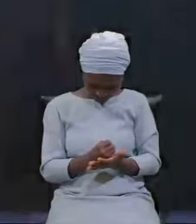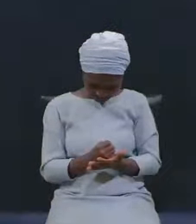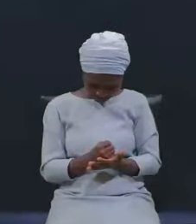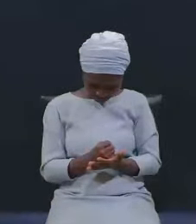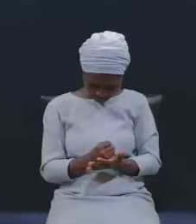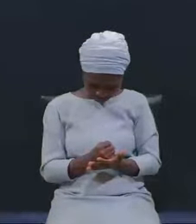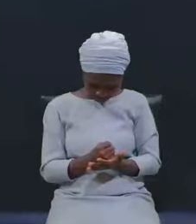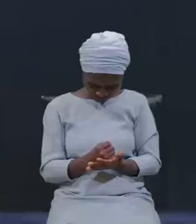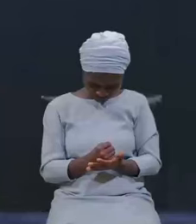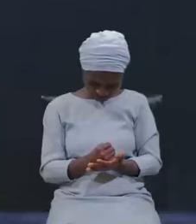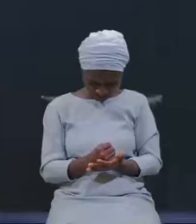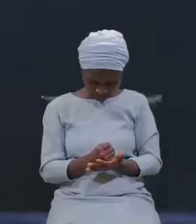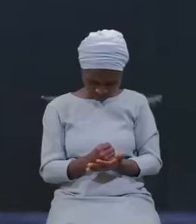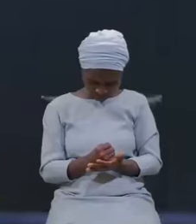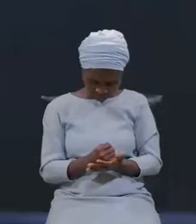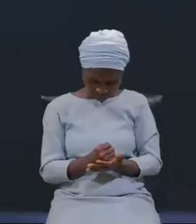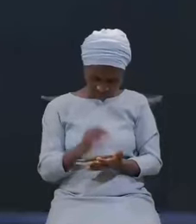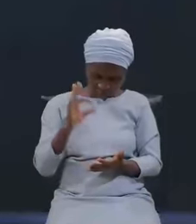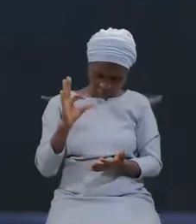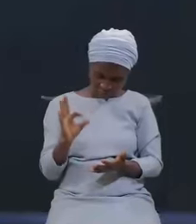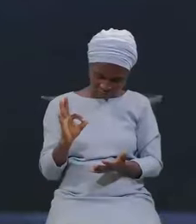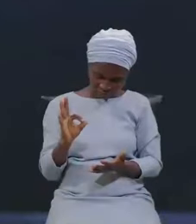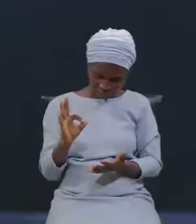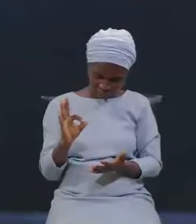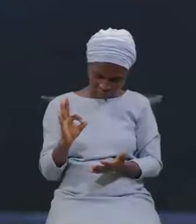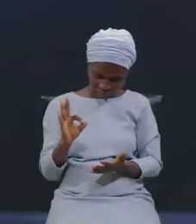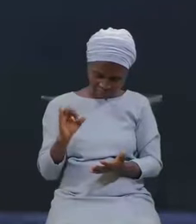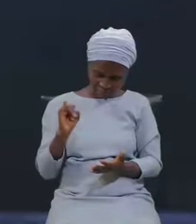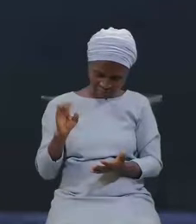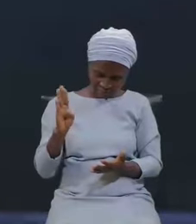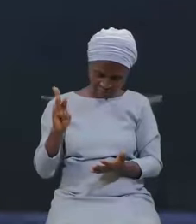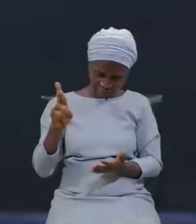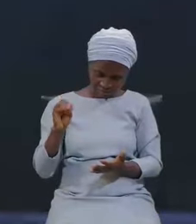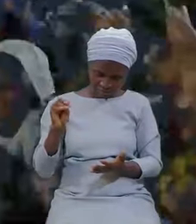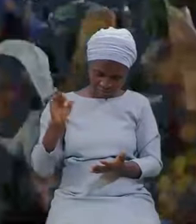Fibrome, sois fondu maintenant.